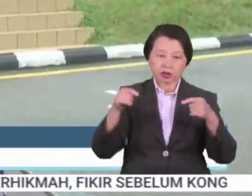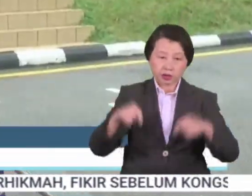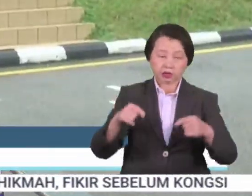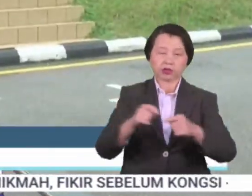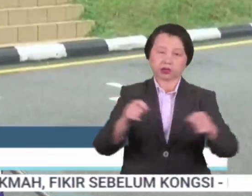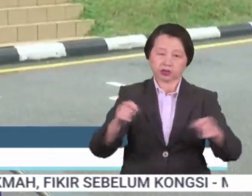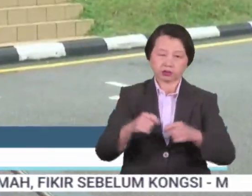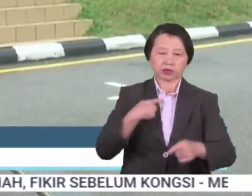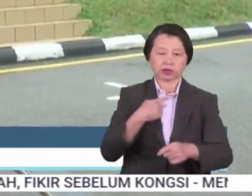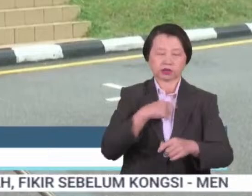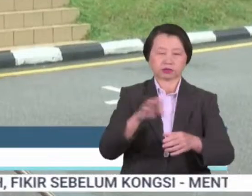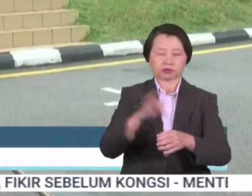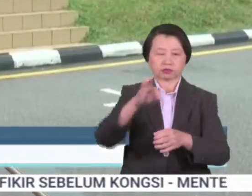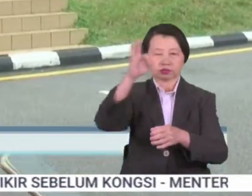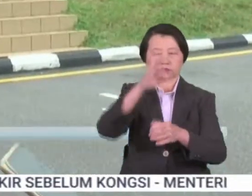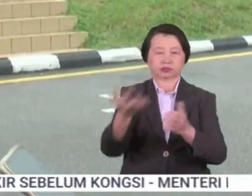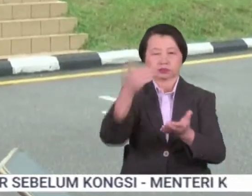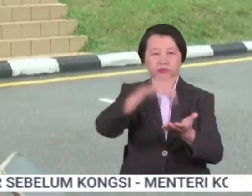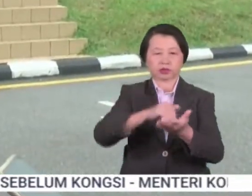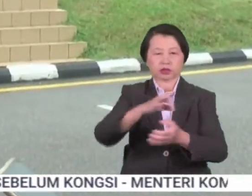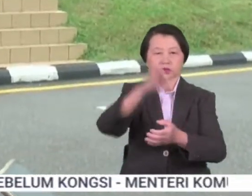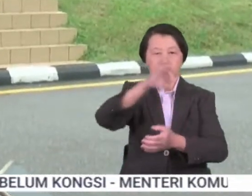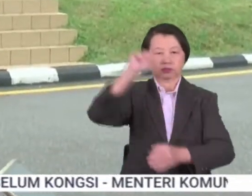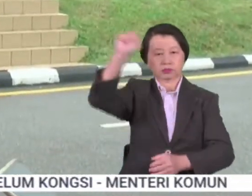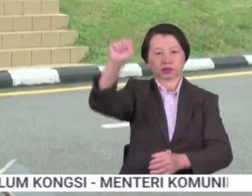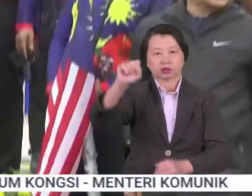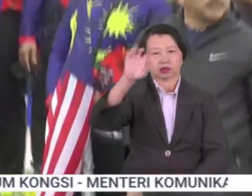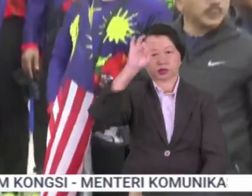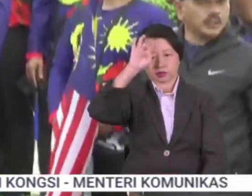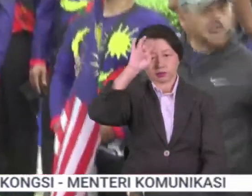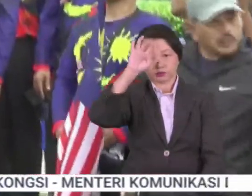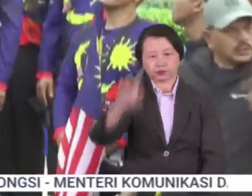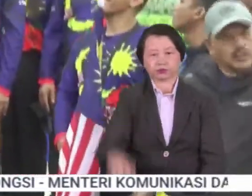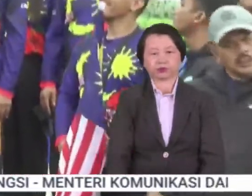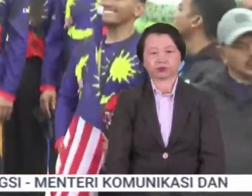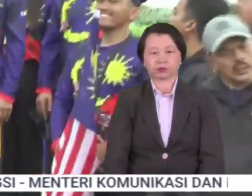tempatnya juga untuk kita semarakkan kembali Semangat Kemerdekaan tersebut